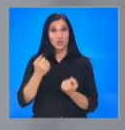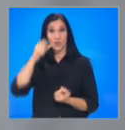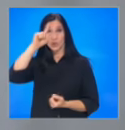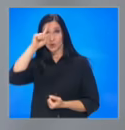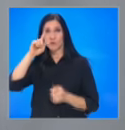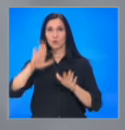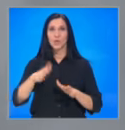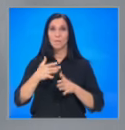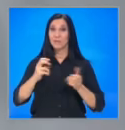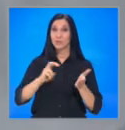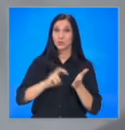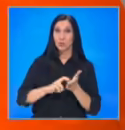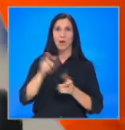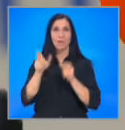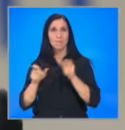вода?